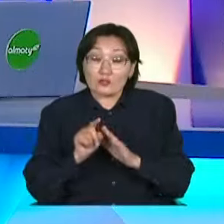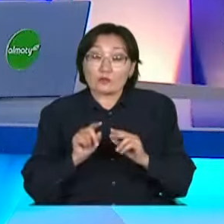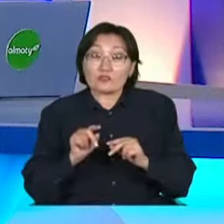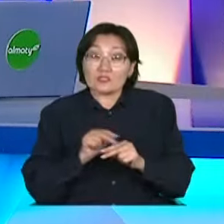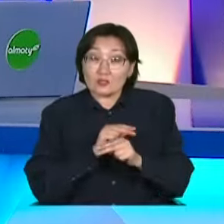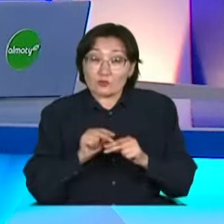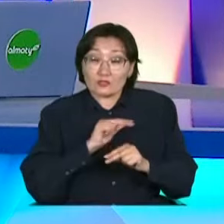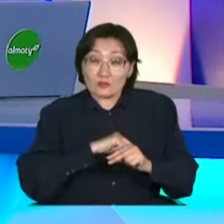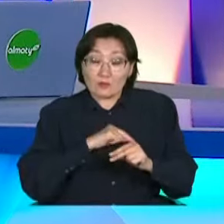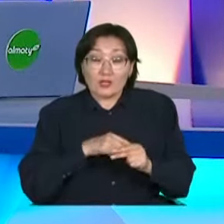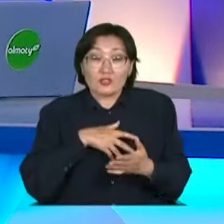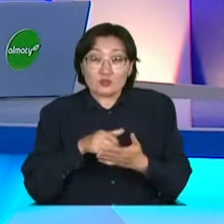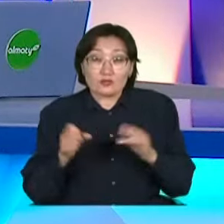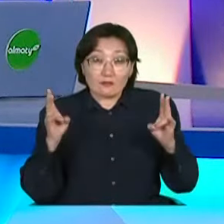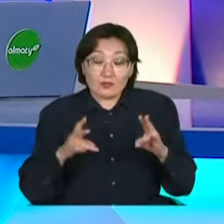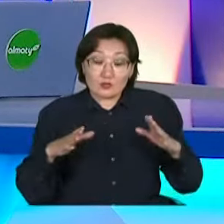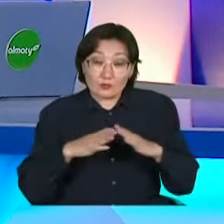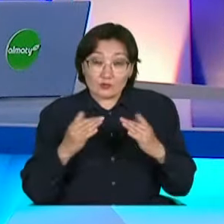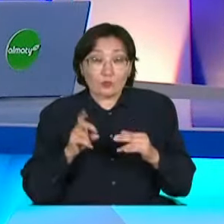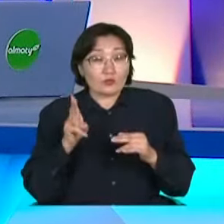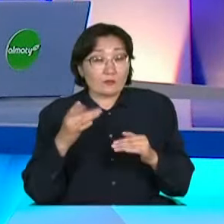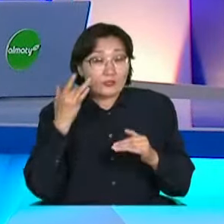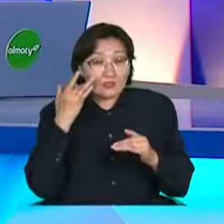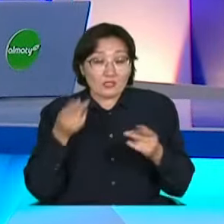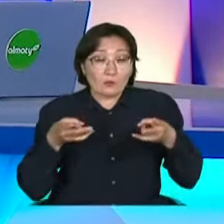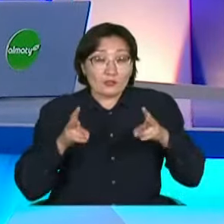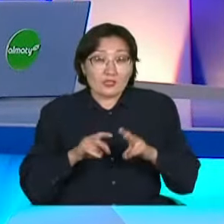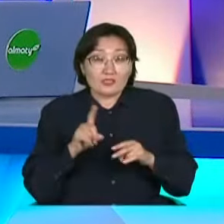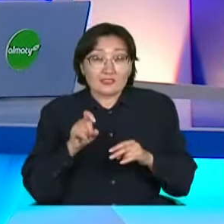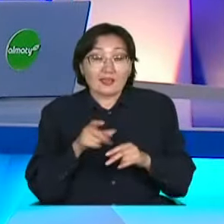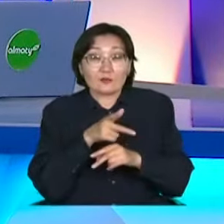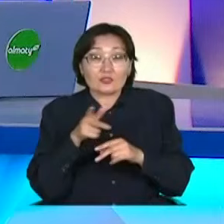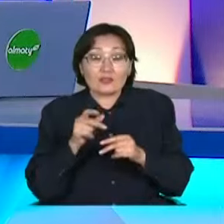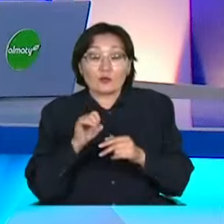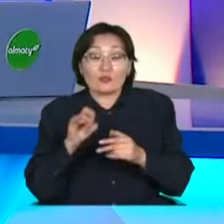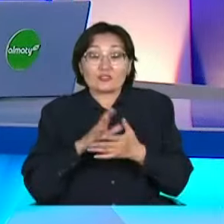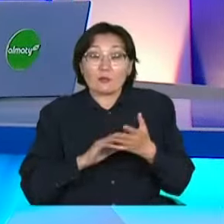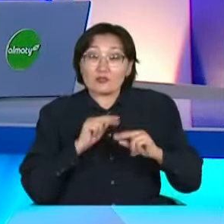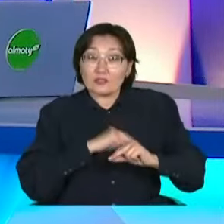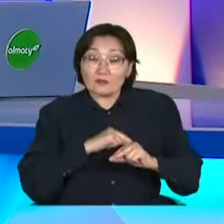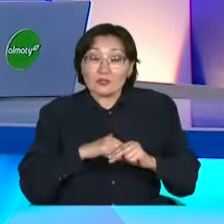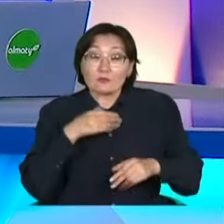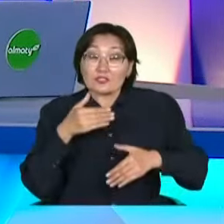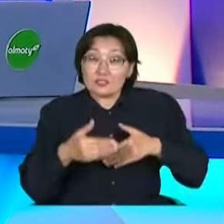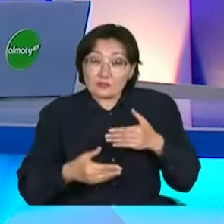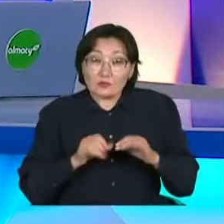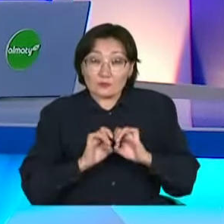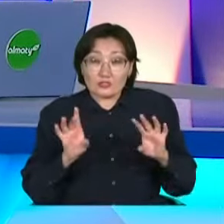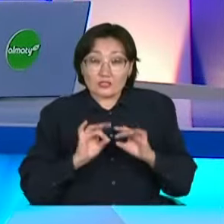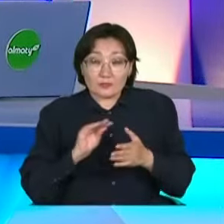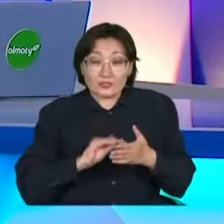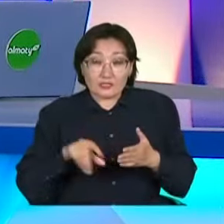работам и сносу аварийного жилья. А тех, кто всегда остается за кадром, но продолжает трудиться на передовой, расскажет